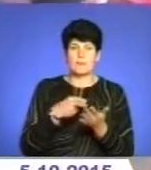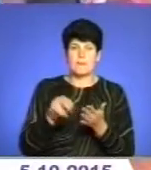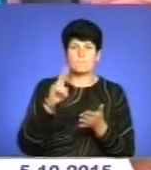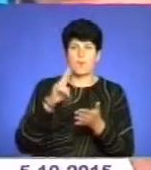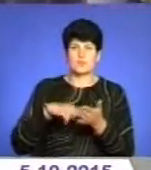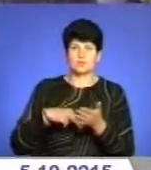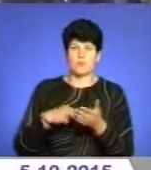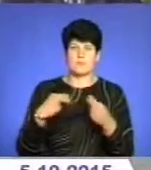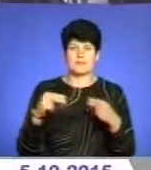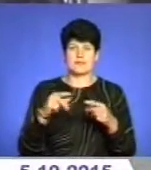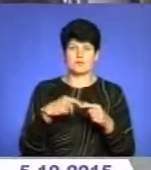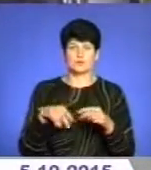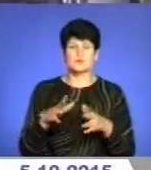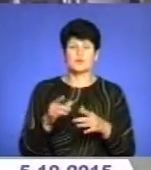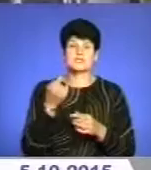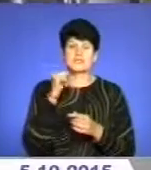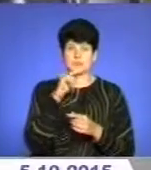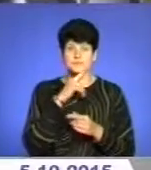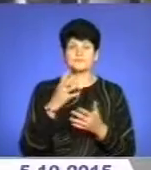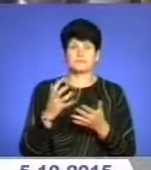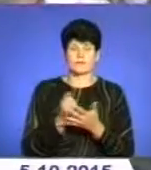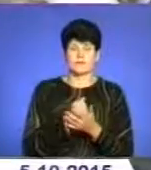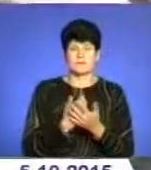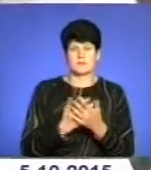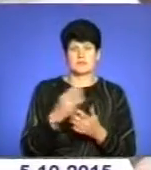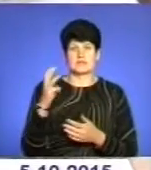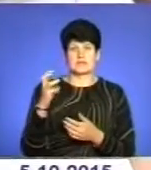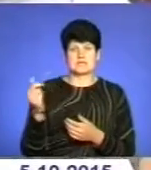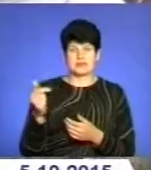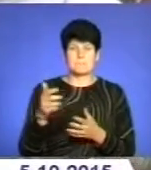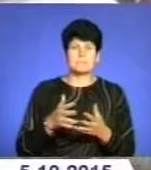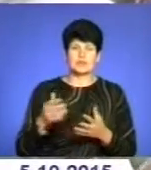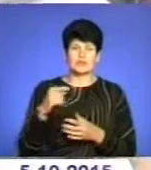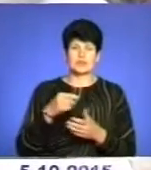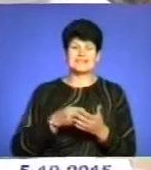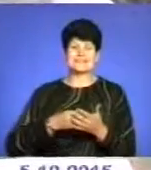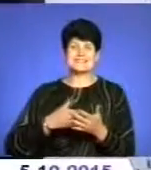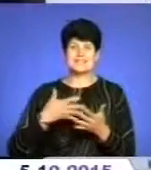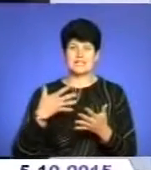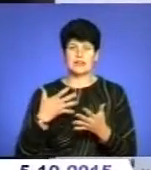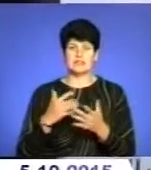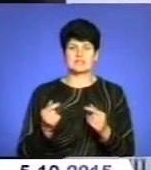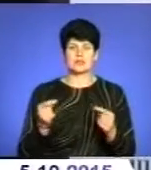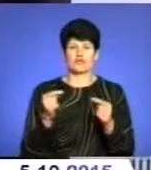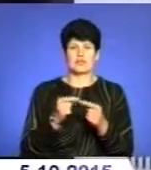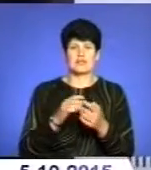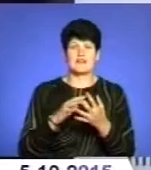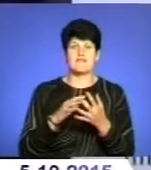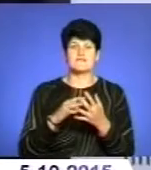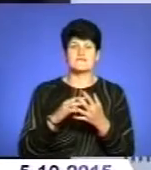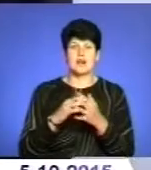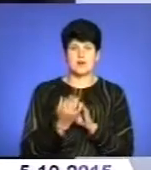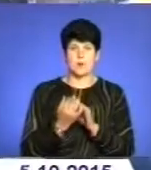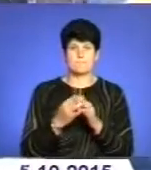патентів на торгівлю, тож зекономити їм вдалося понад 300 гривень. Більше того, цінові рамки встановили в агропромисловому